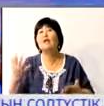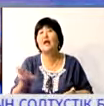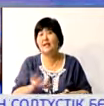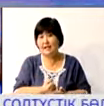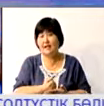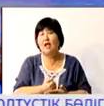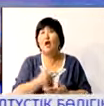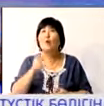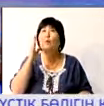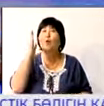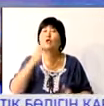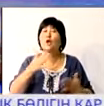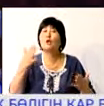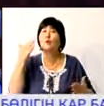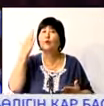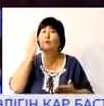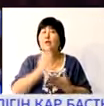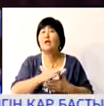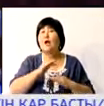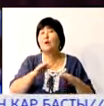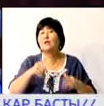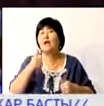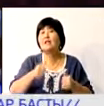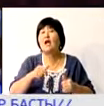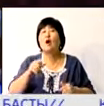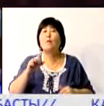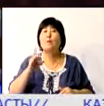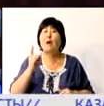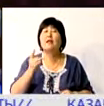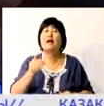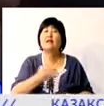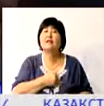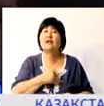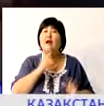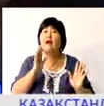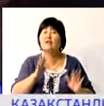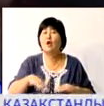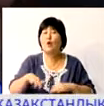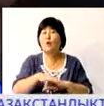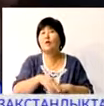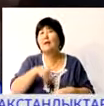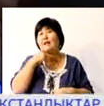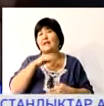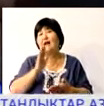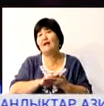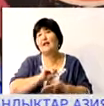иеленгенді. Болашағынан зор үміт күттірген өрен сайыста бала тілегі әнін шырқап, көрерменнің ыстық ықыласына